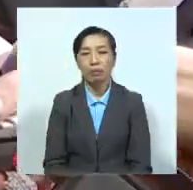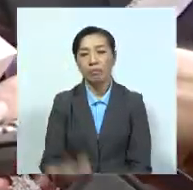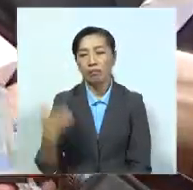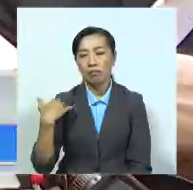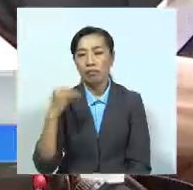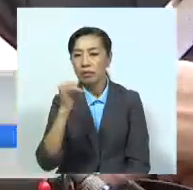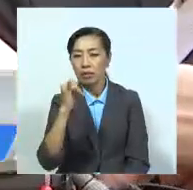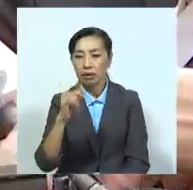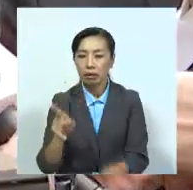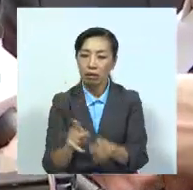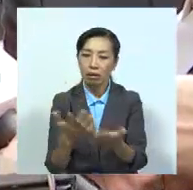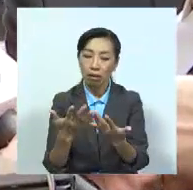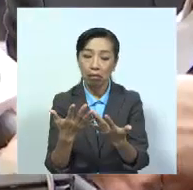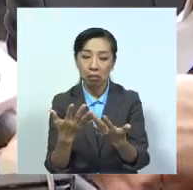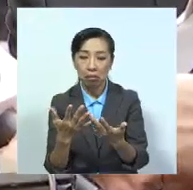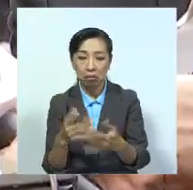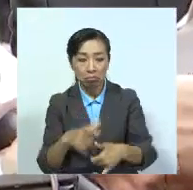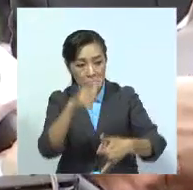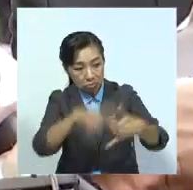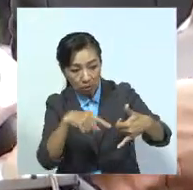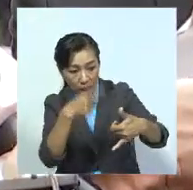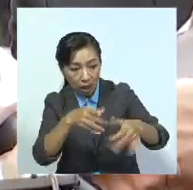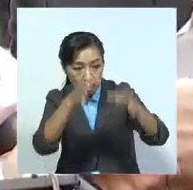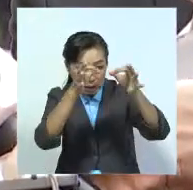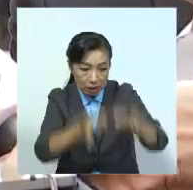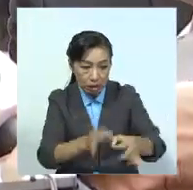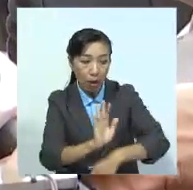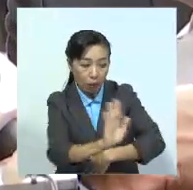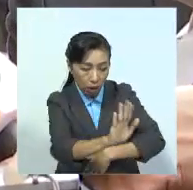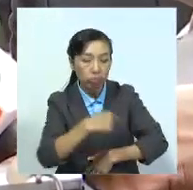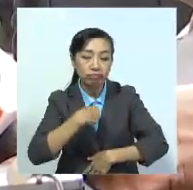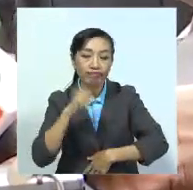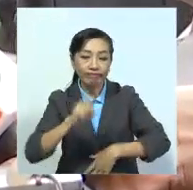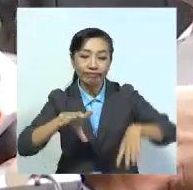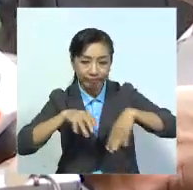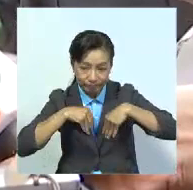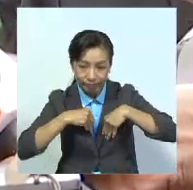บางส่วนก็ต้องเคารพท่านนะท่านมีการตัดสินใจอย่างไรไป